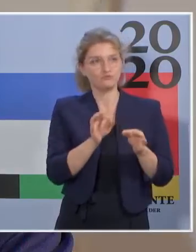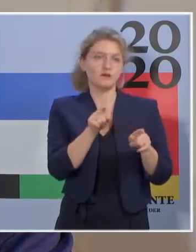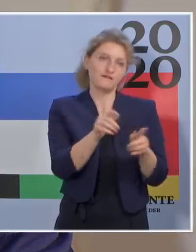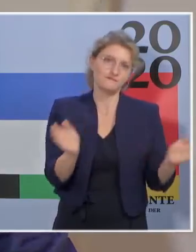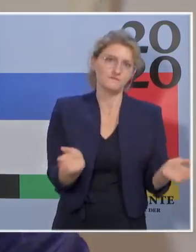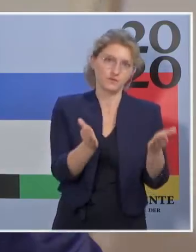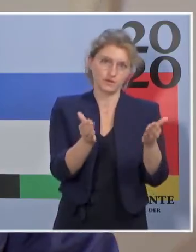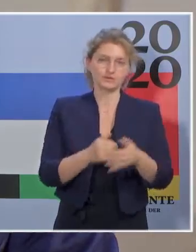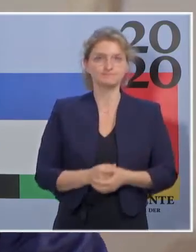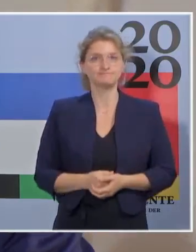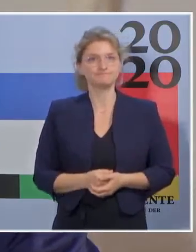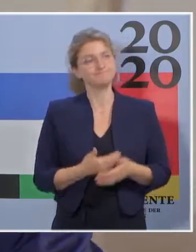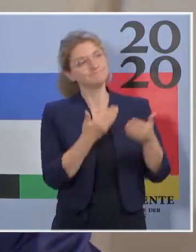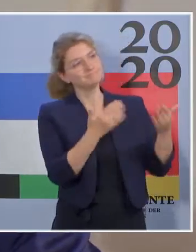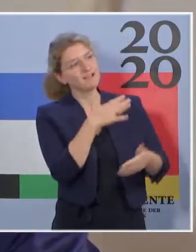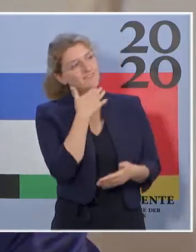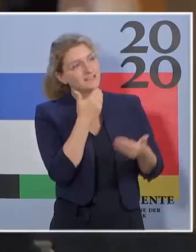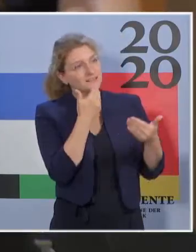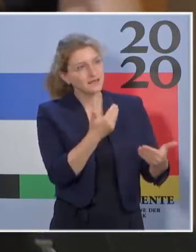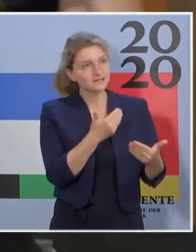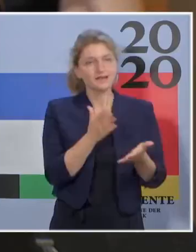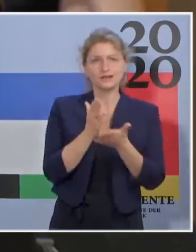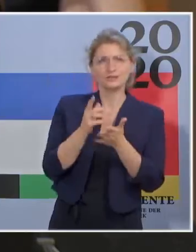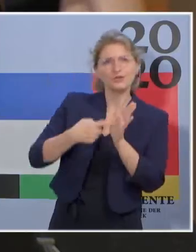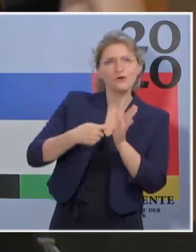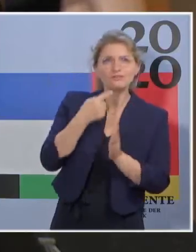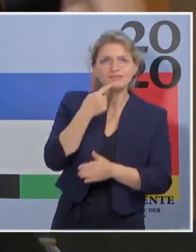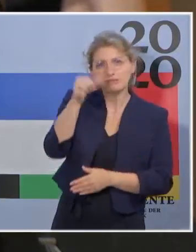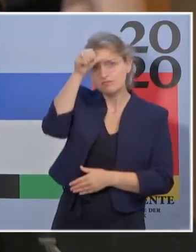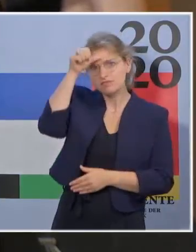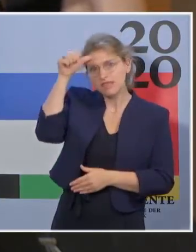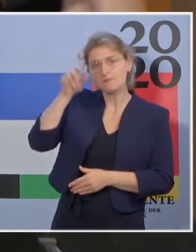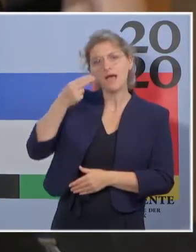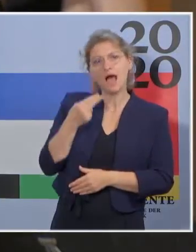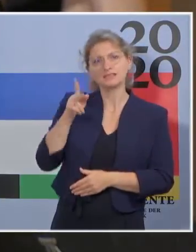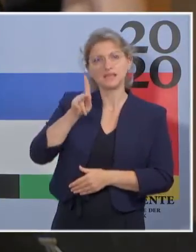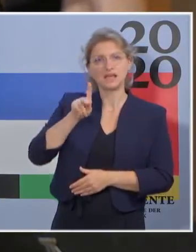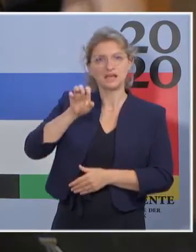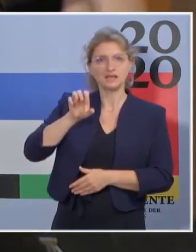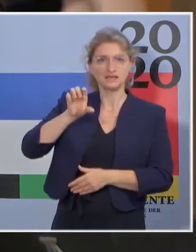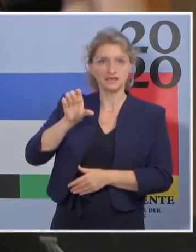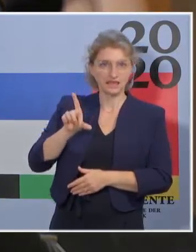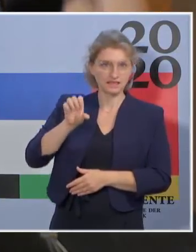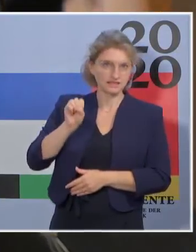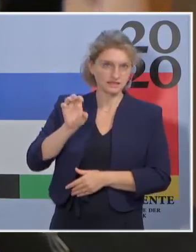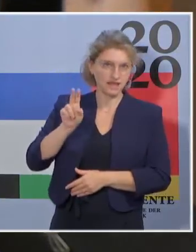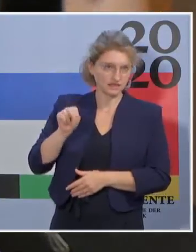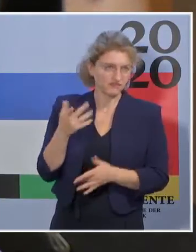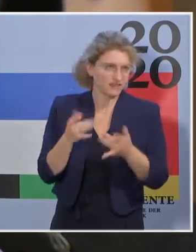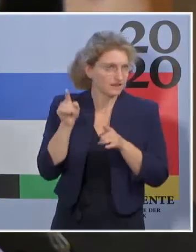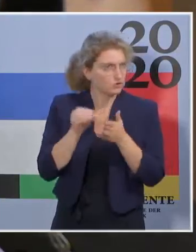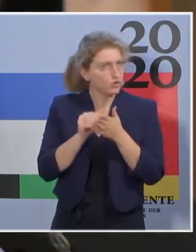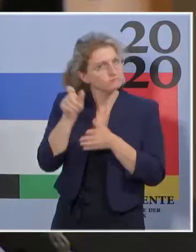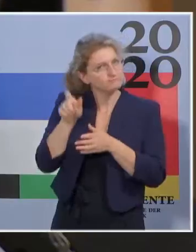können. Vielen Dank. Hans Kelsen wurde bereits mehrfach angesprochen. Natürlich lassen Sie uns noch ein wenig über ihn reden. Herr